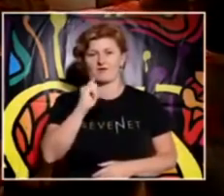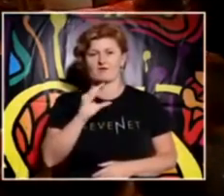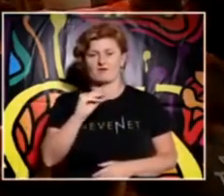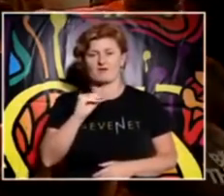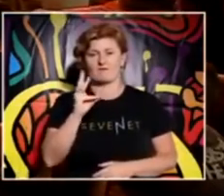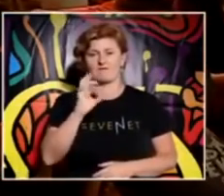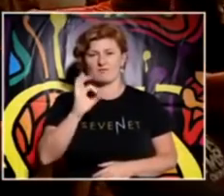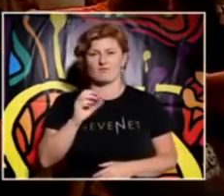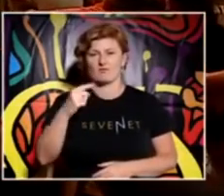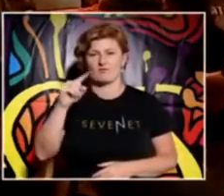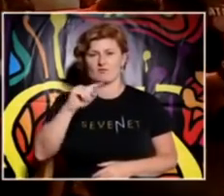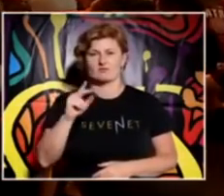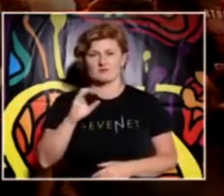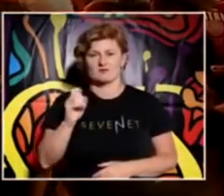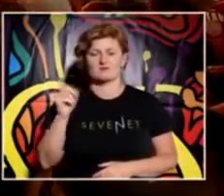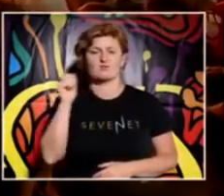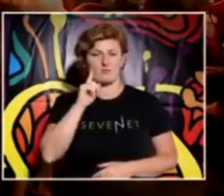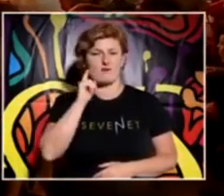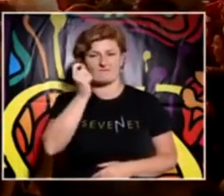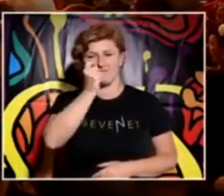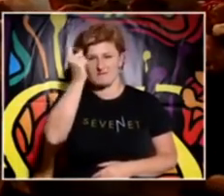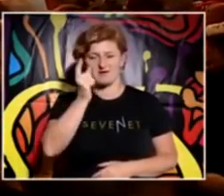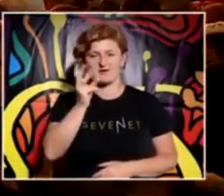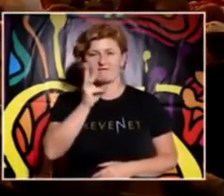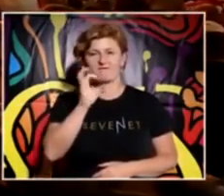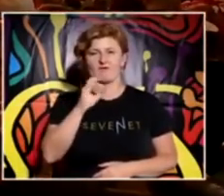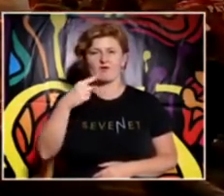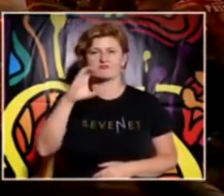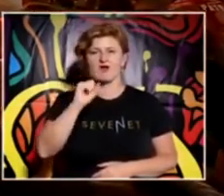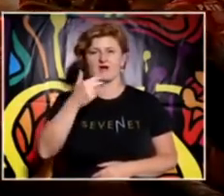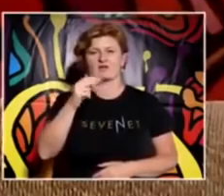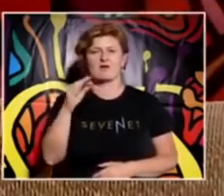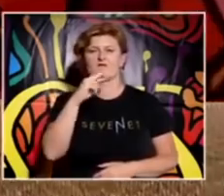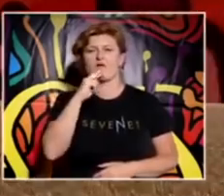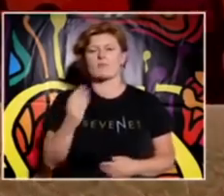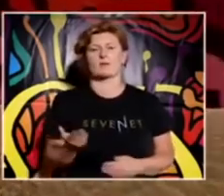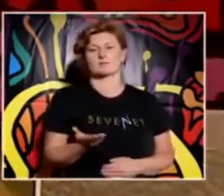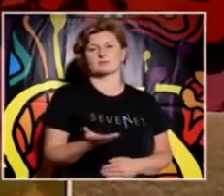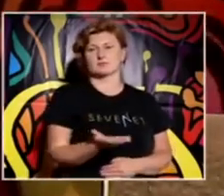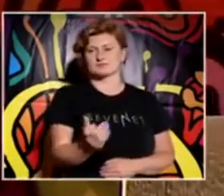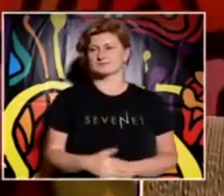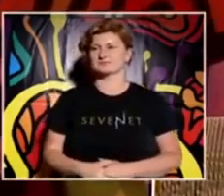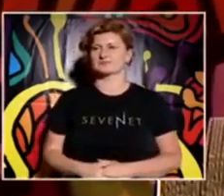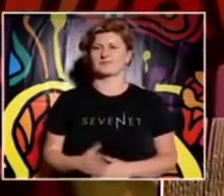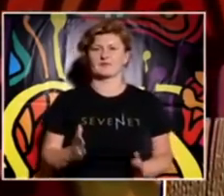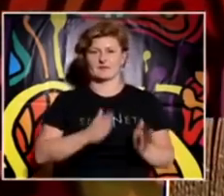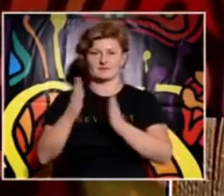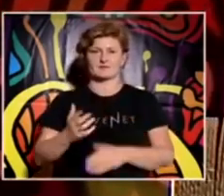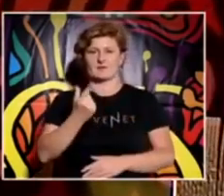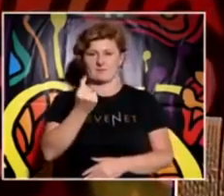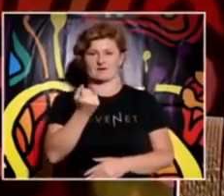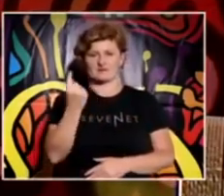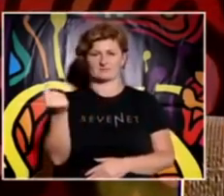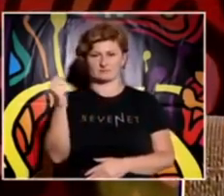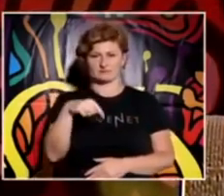złożyło, natomiast nigdy pewnie nie planował, że to może być facet. A w tej roli, jak widać, sprawdzamy się nieźle. Kolejna para, która pojawi się tutaj i za chwilę dołączy